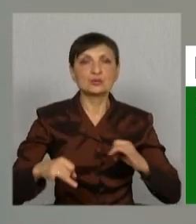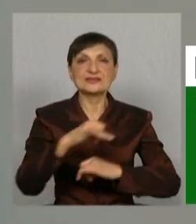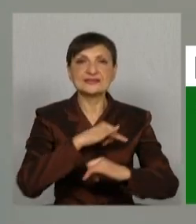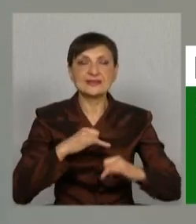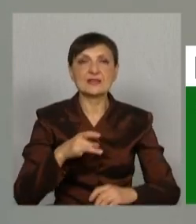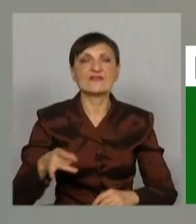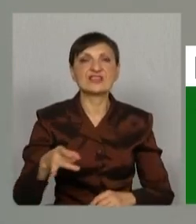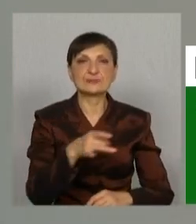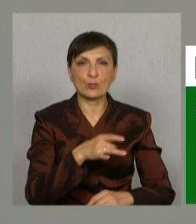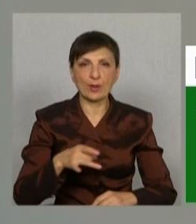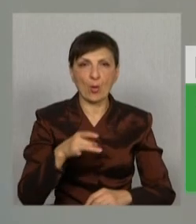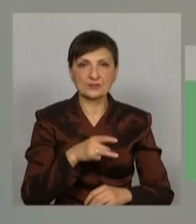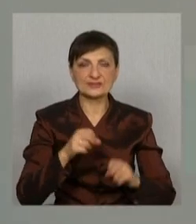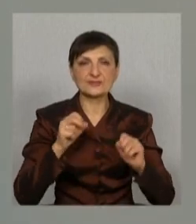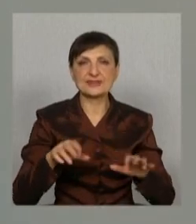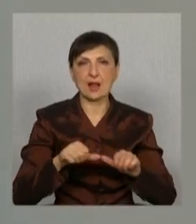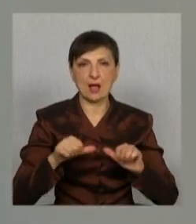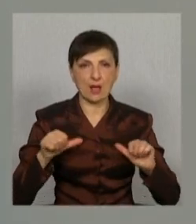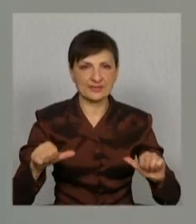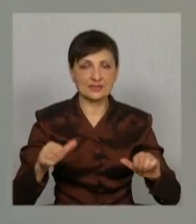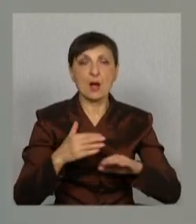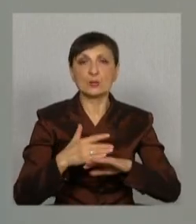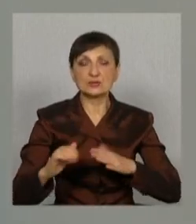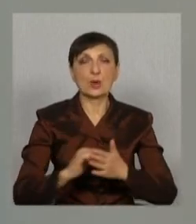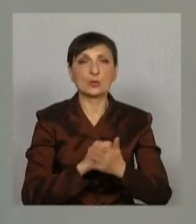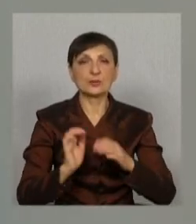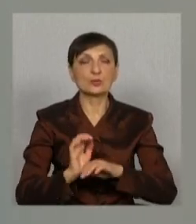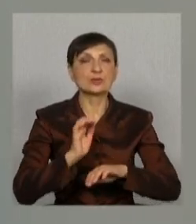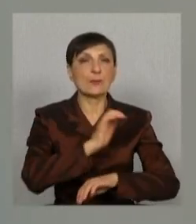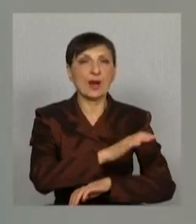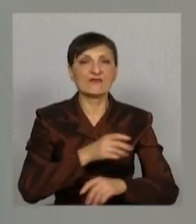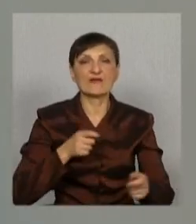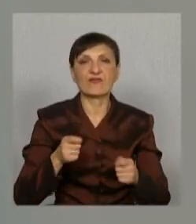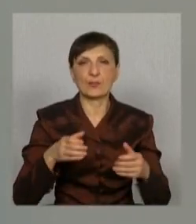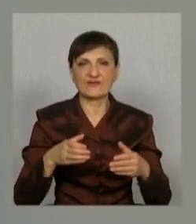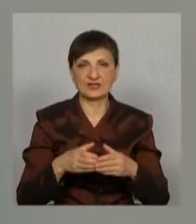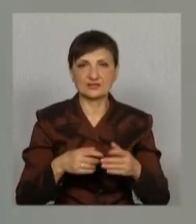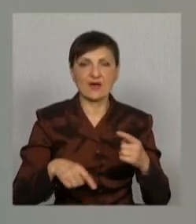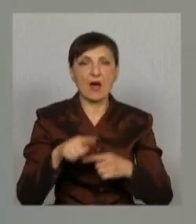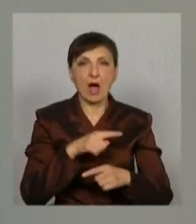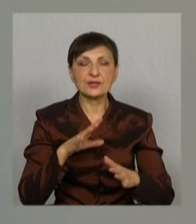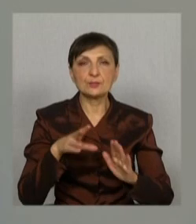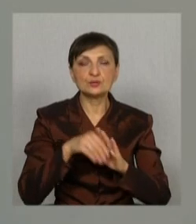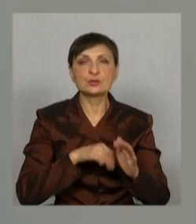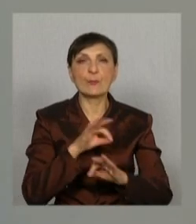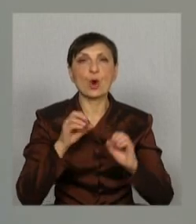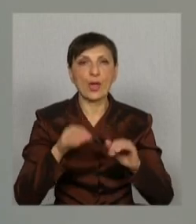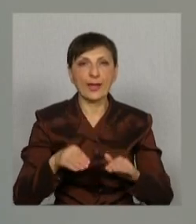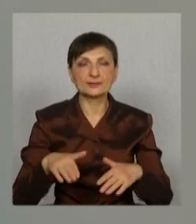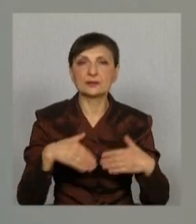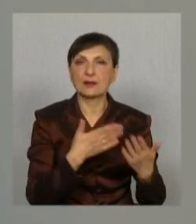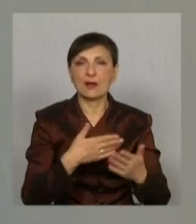республиканской ономастическое комиссии после этого документы будут направлены в правительство они внесут проект указа на подпись президенту